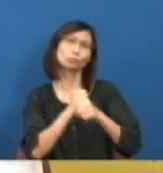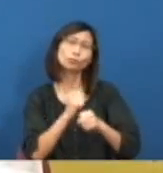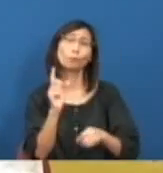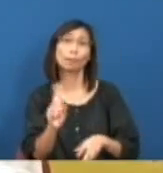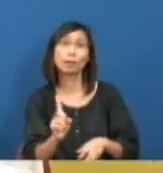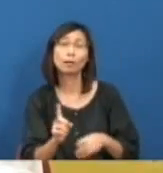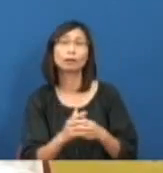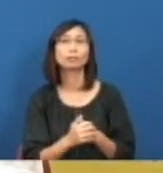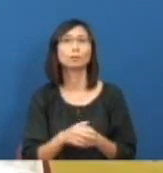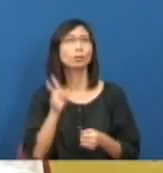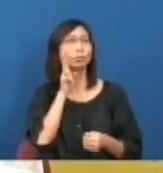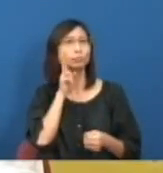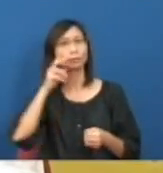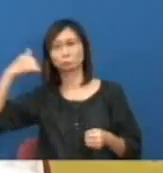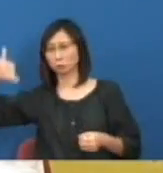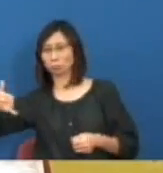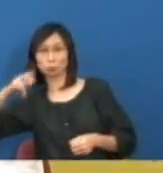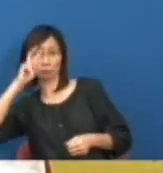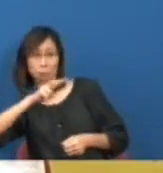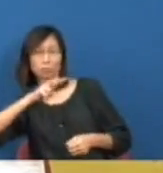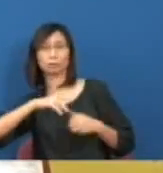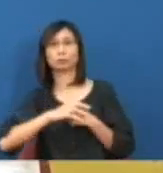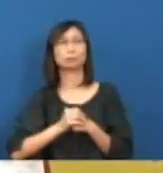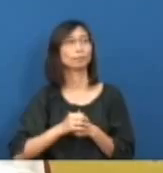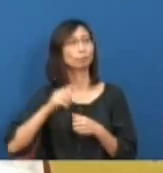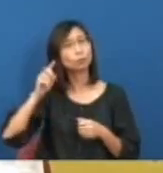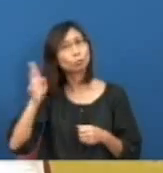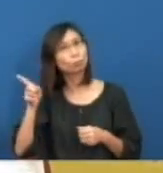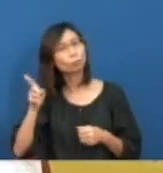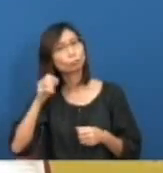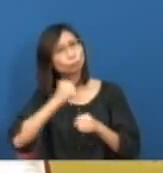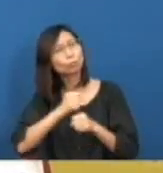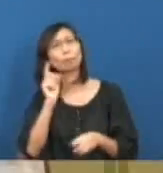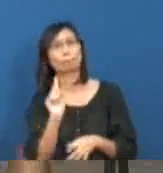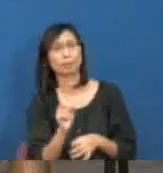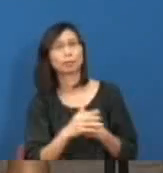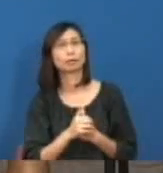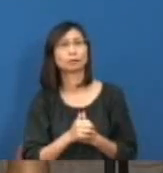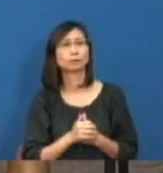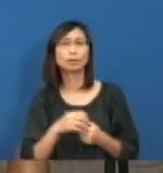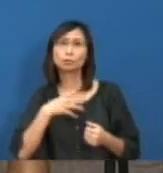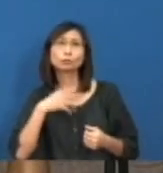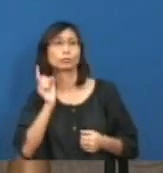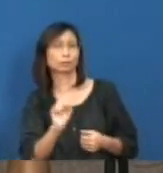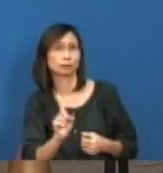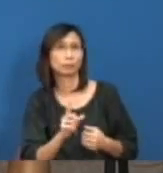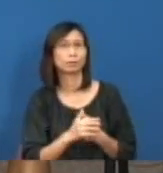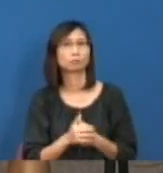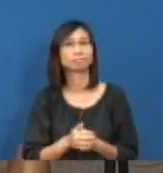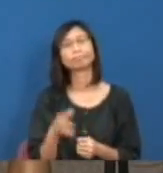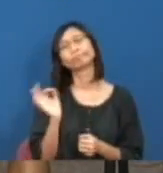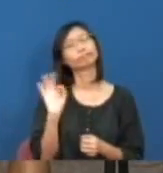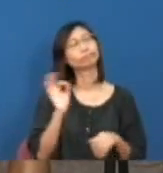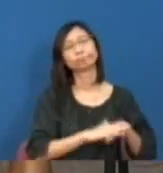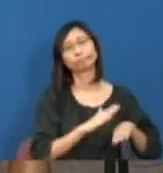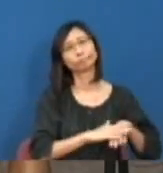者咁嘅啫喎，係咪？佢當時做過咩咧？佢點評價呢樣嘢咧？冇嘅喎，冇留